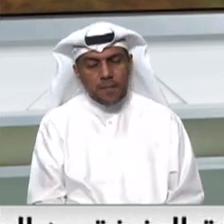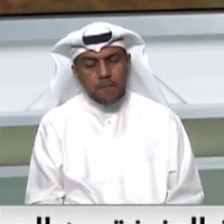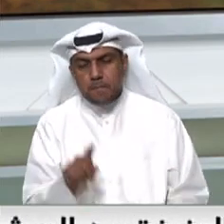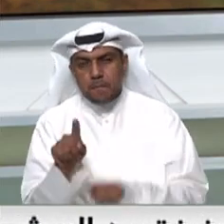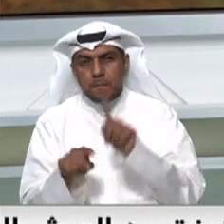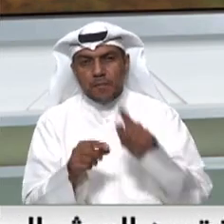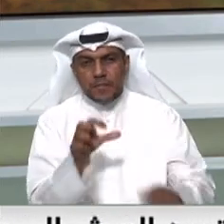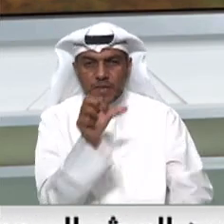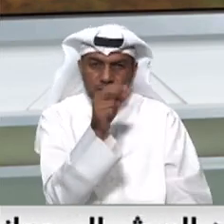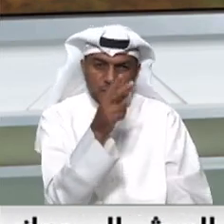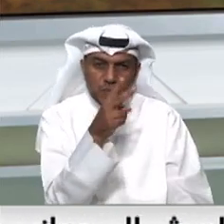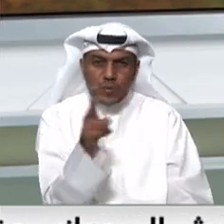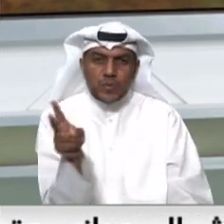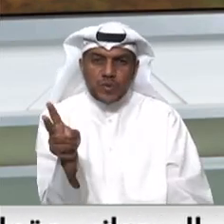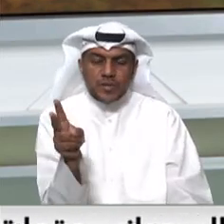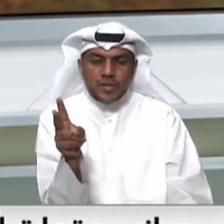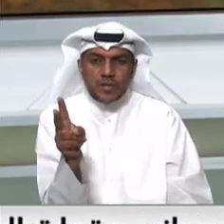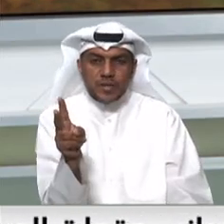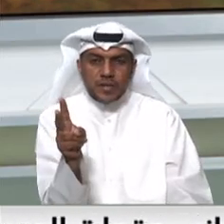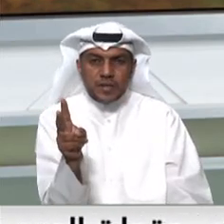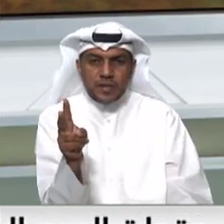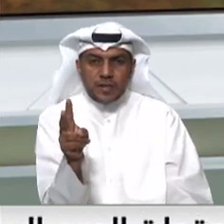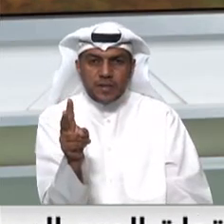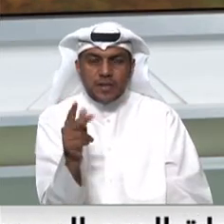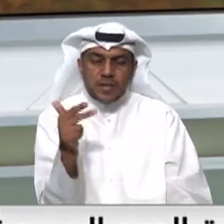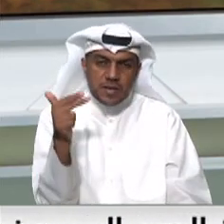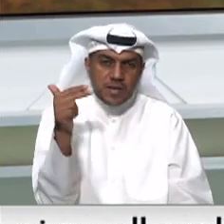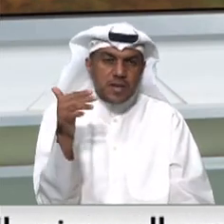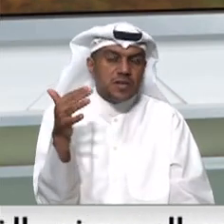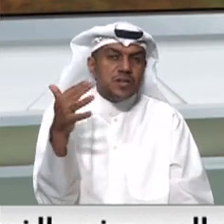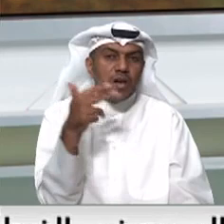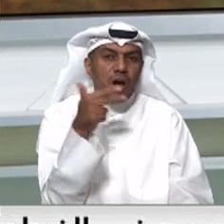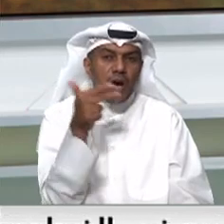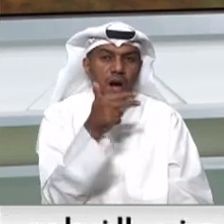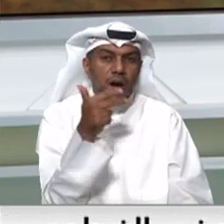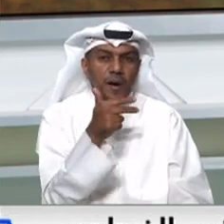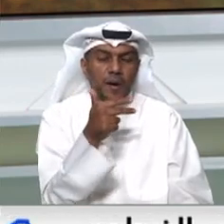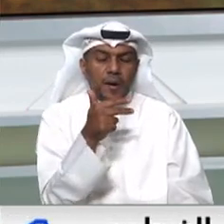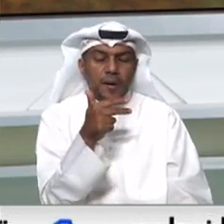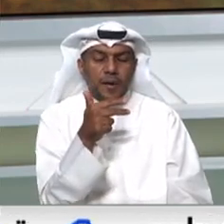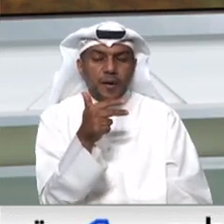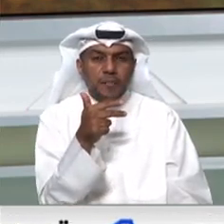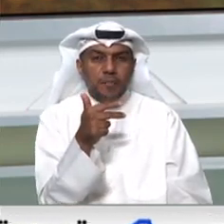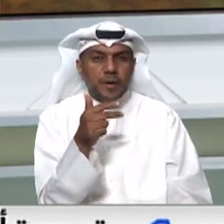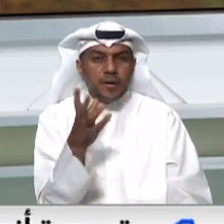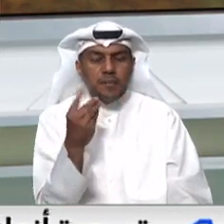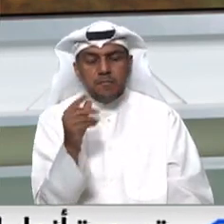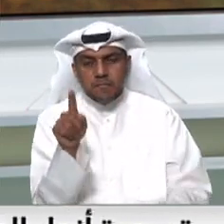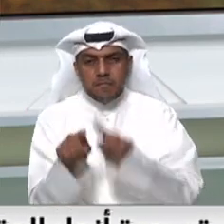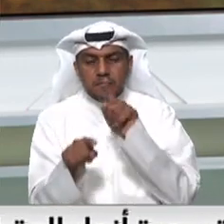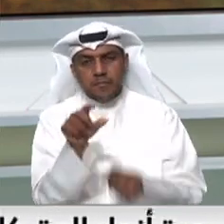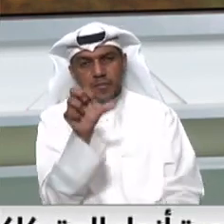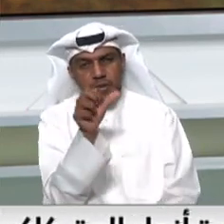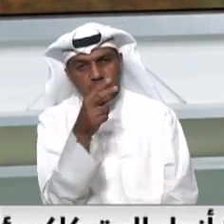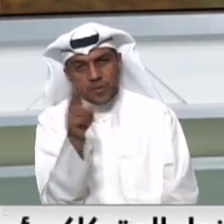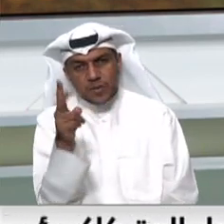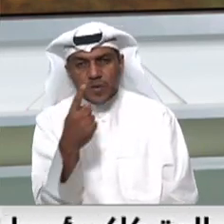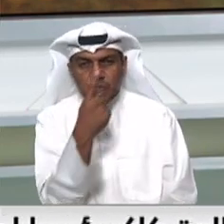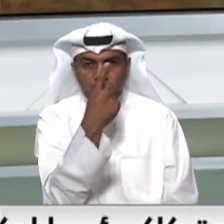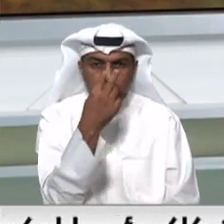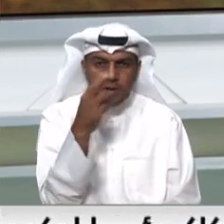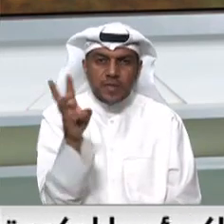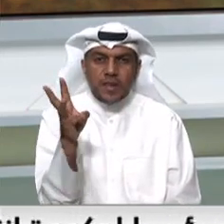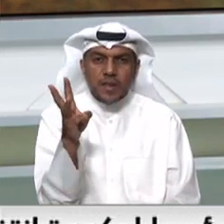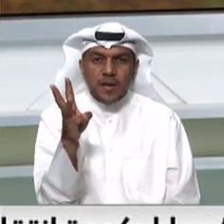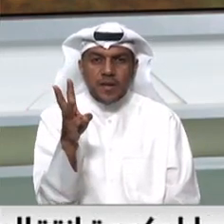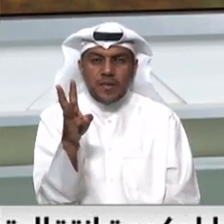ما بين 29 درجة مئوية في منطقتي شقايا والسالمي، مناطق الوسطى والشمالية متفاوتة ما بين 29 إلى 31